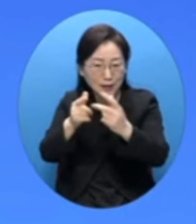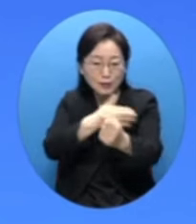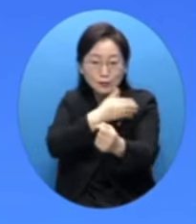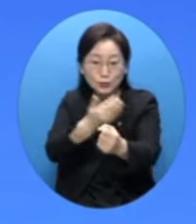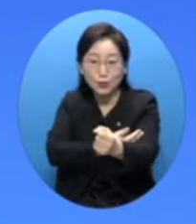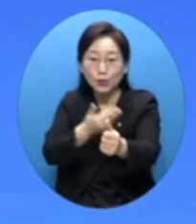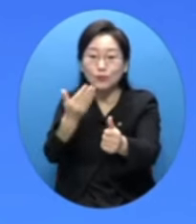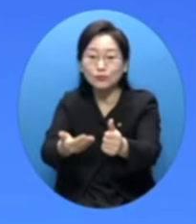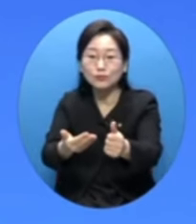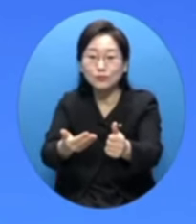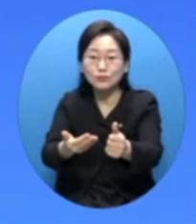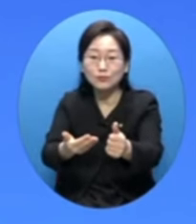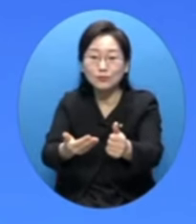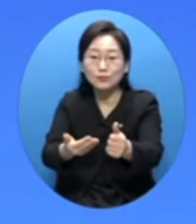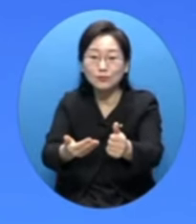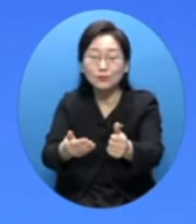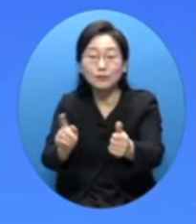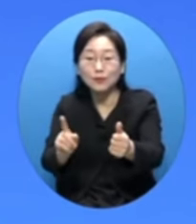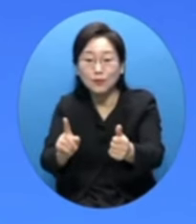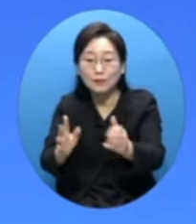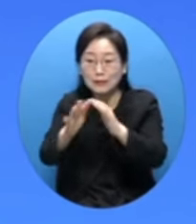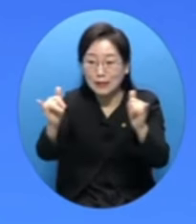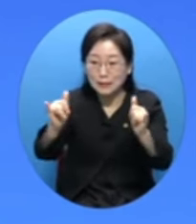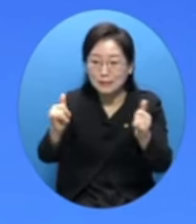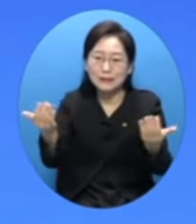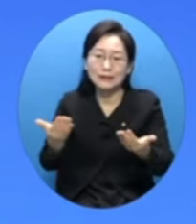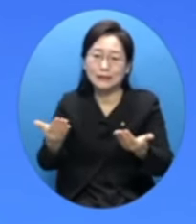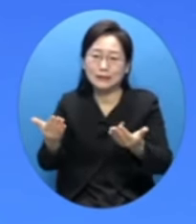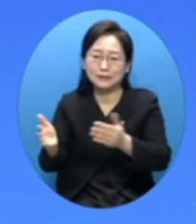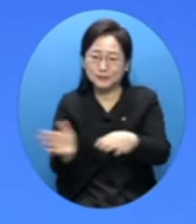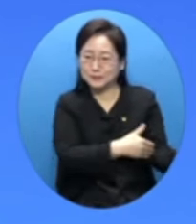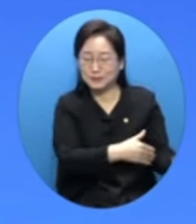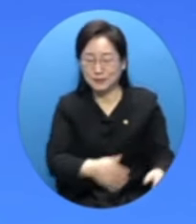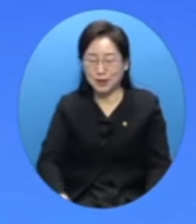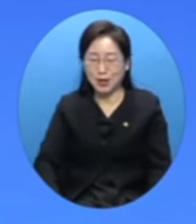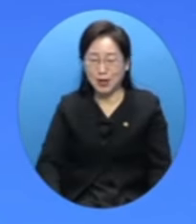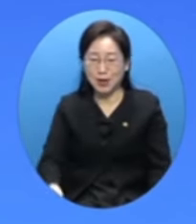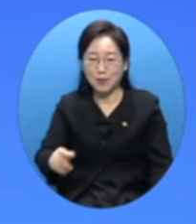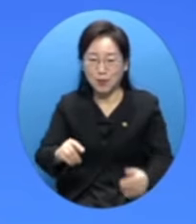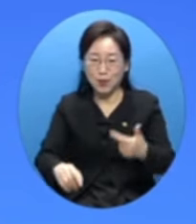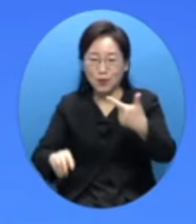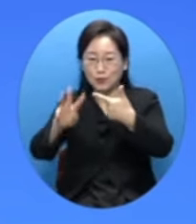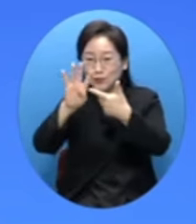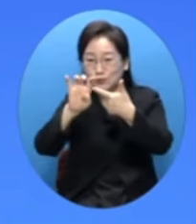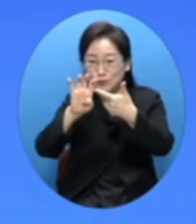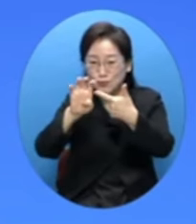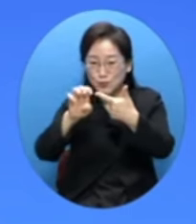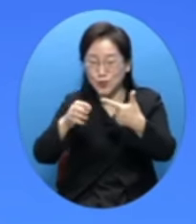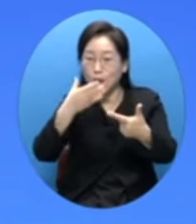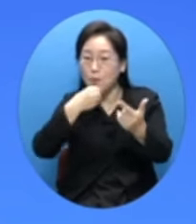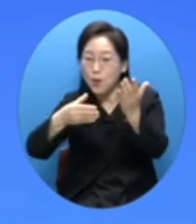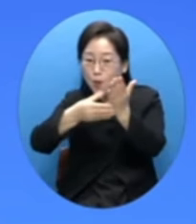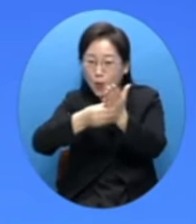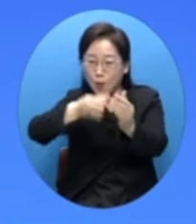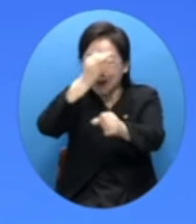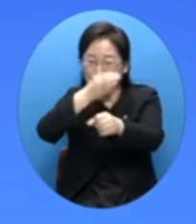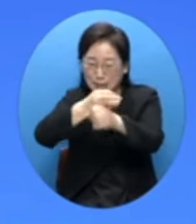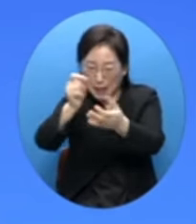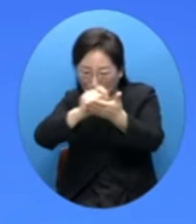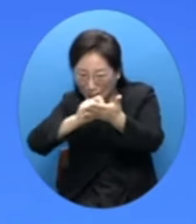주셨다면 사람마다 일은 안 하고 로또 뽑고 살아 몰려가고